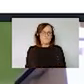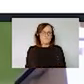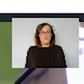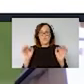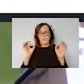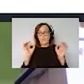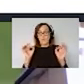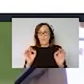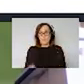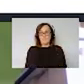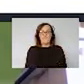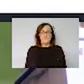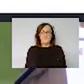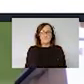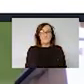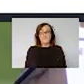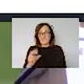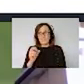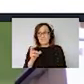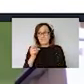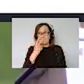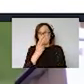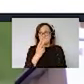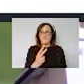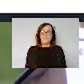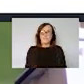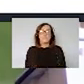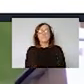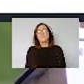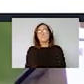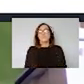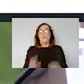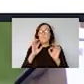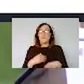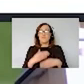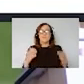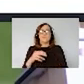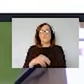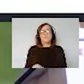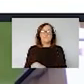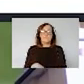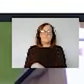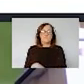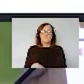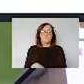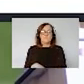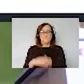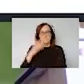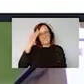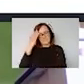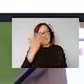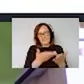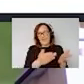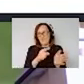Dobra, jeśli mogę Państwa prosić o znak, czy jesteśmy, okej, okay, super, widać. Dobrze, drodzy Państwo, Jamboard, pewnie go Państwo znacie, to